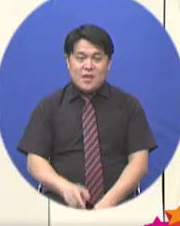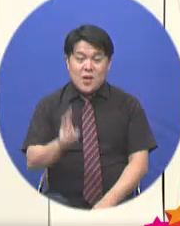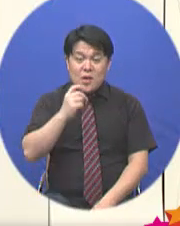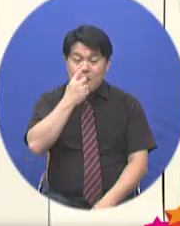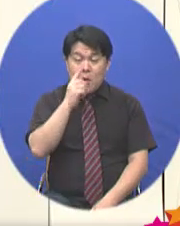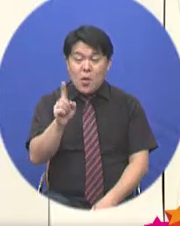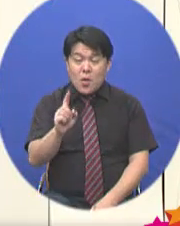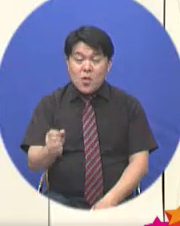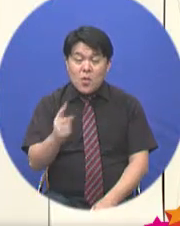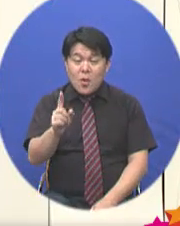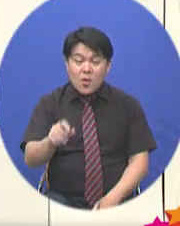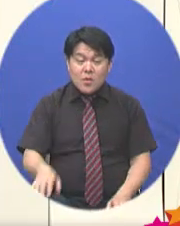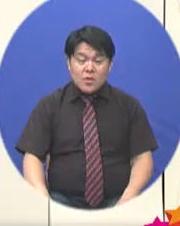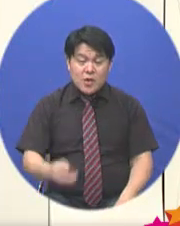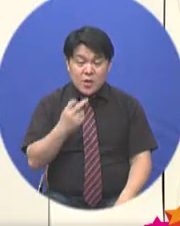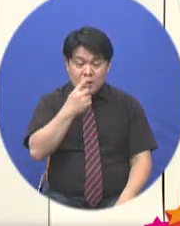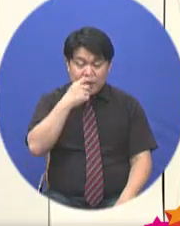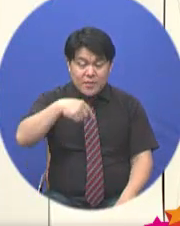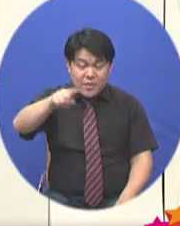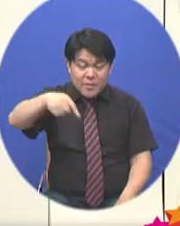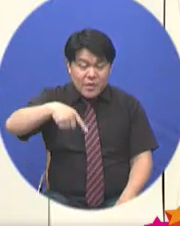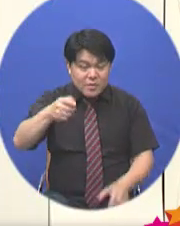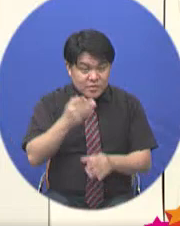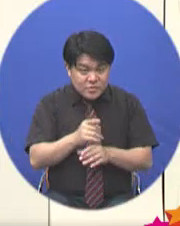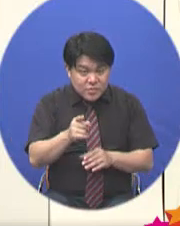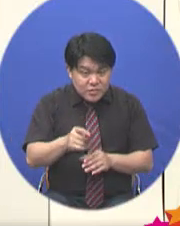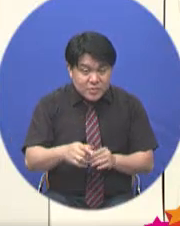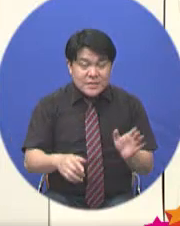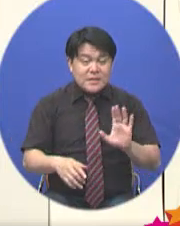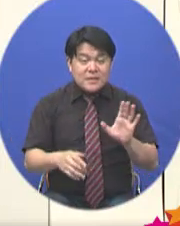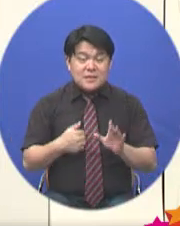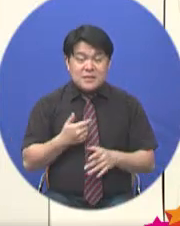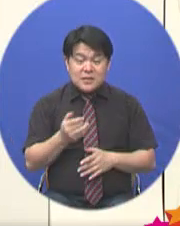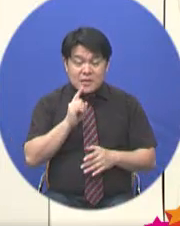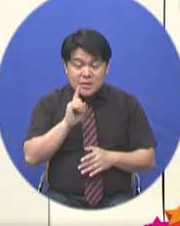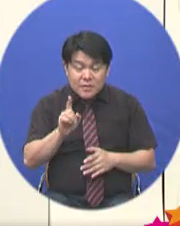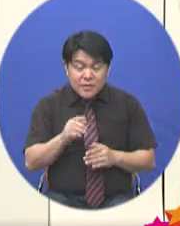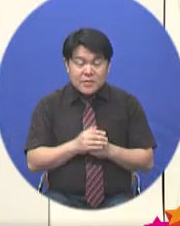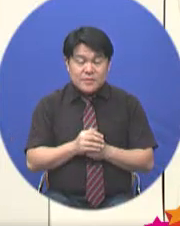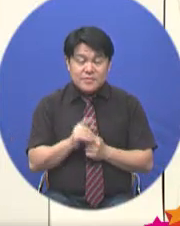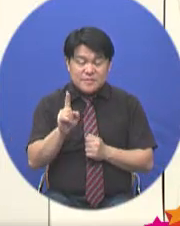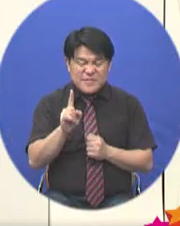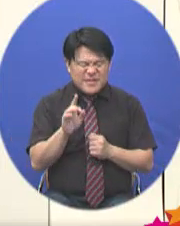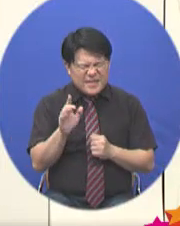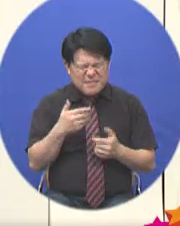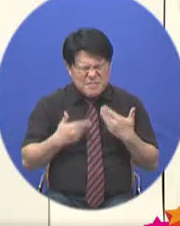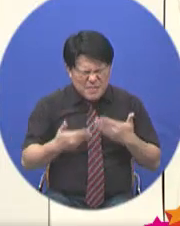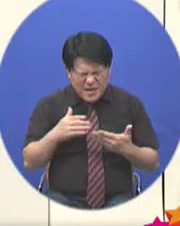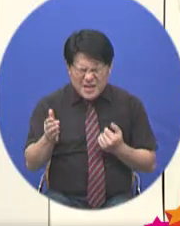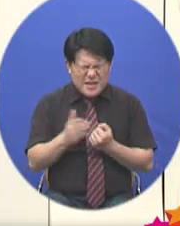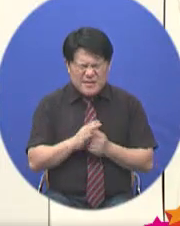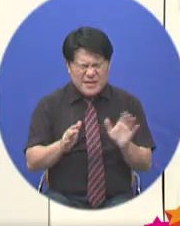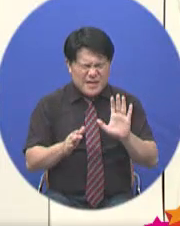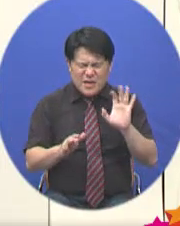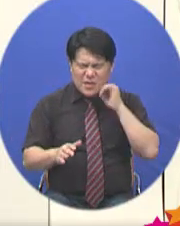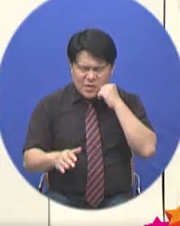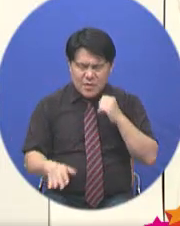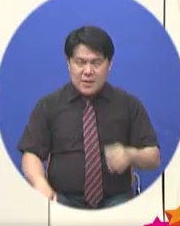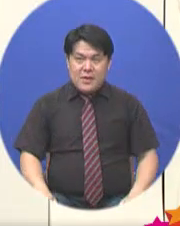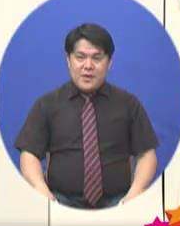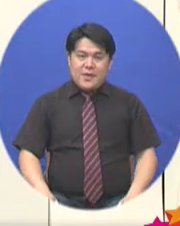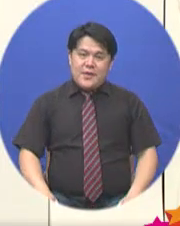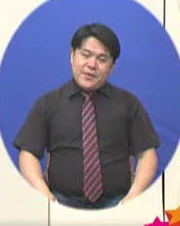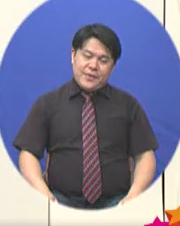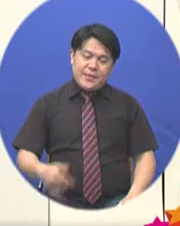어떻게 배우셨어요? 노래 교실 다니시나요? 아니요. 저는 제가 아까도 이야기했지만 너무 삶이 바빠가지고